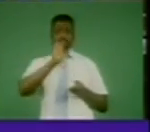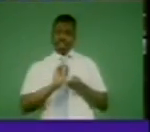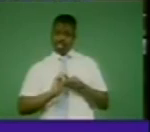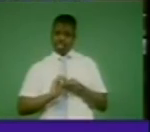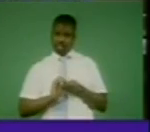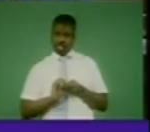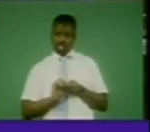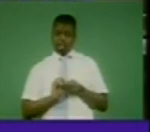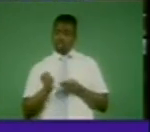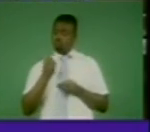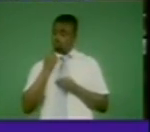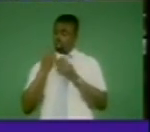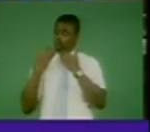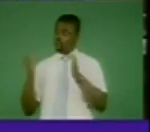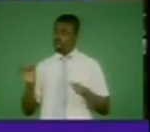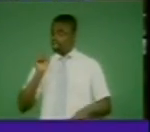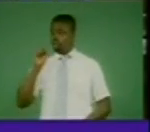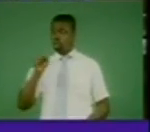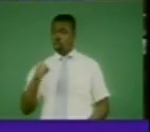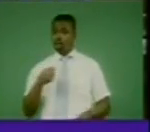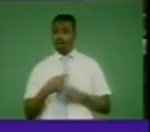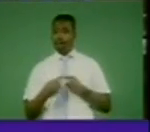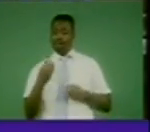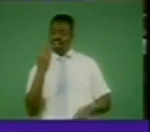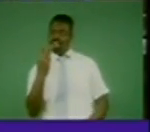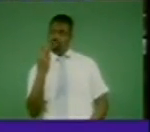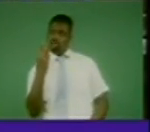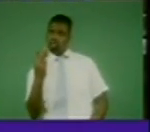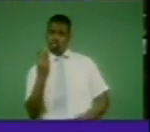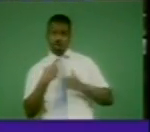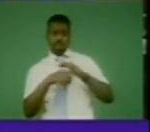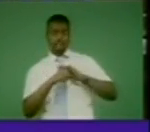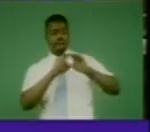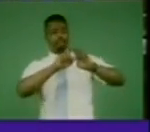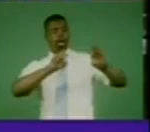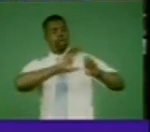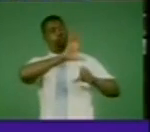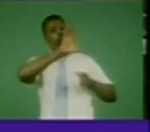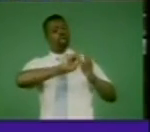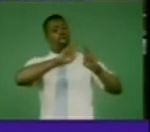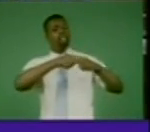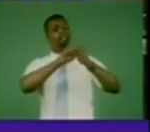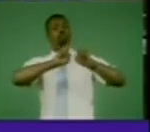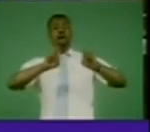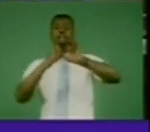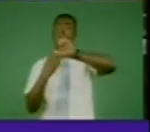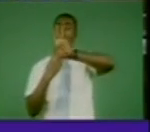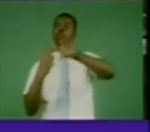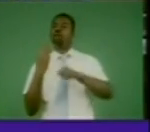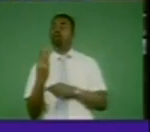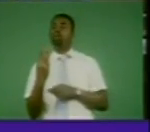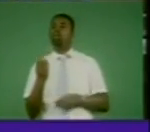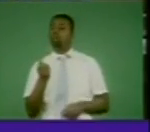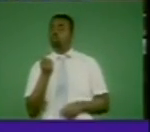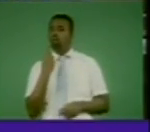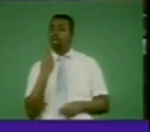Kura za wazi ndio ilikuwa 303 kwenye ibara zote isipokuwa ibara ya 73 ilikuwa ina kura